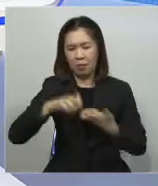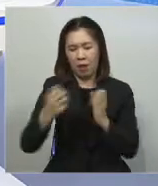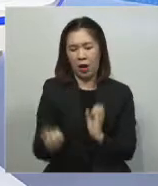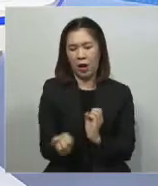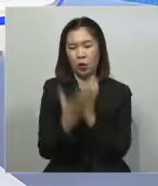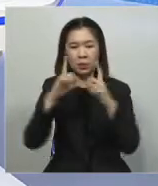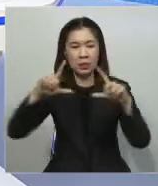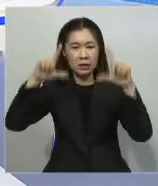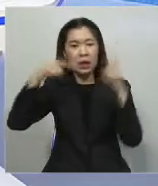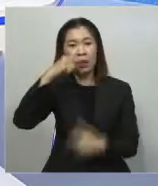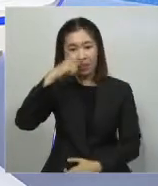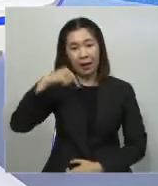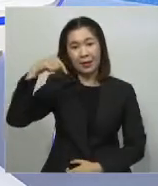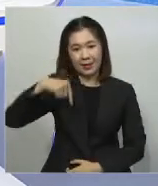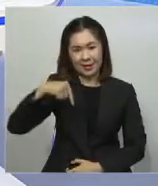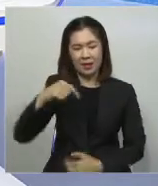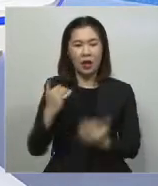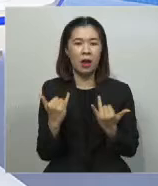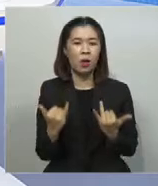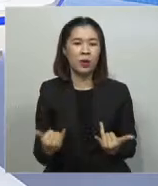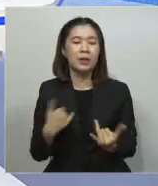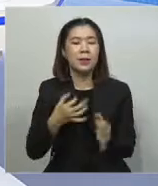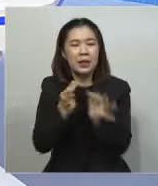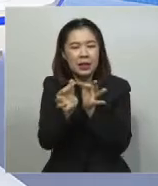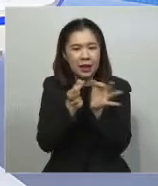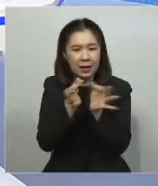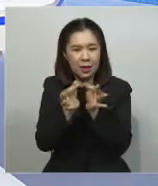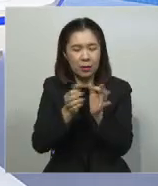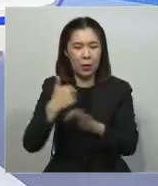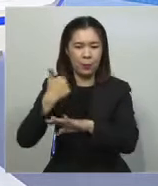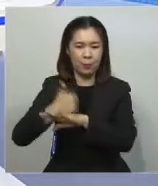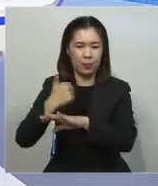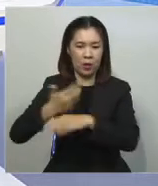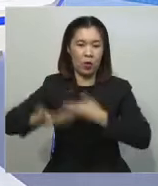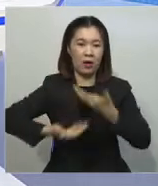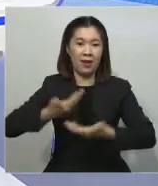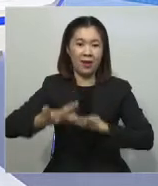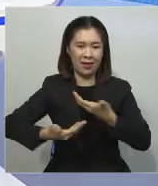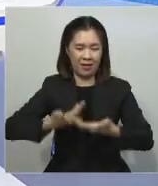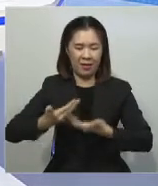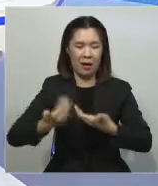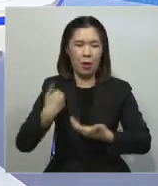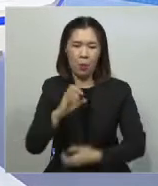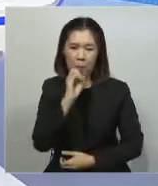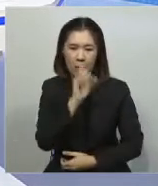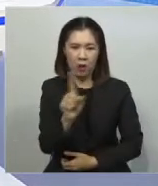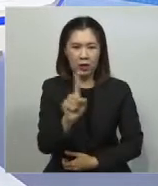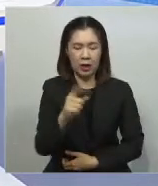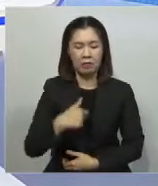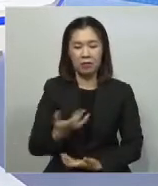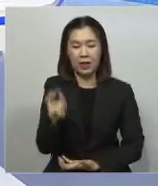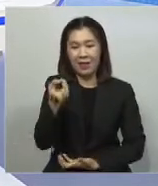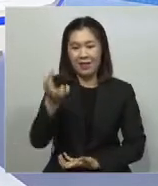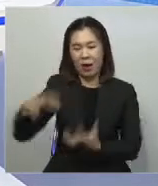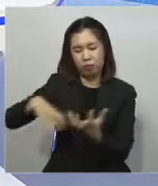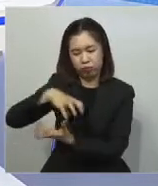ข้าวไทยมากน้อยขนาดไหนวันนี้เลยมีการชี้แจงนะคะจากอธิบดีกรมการค้าต่างประเทศซึ่งก็ยืนยันว่าการผส